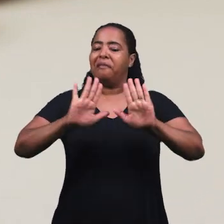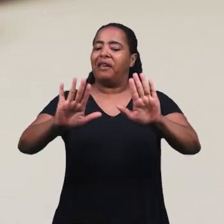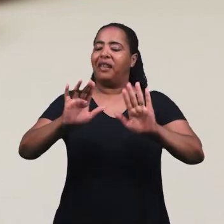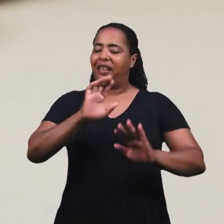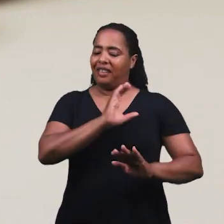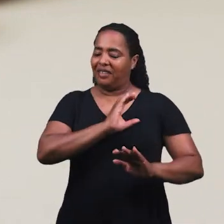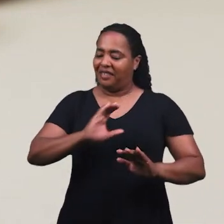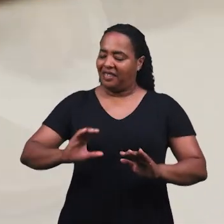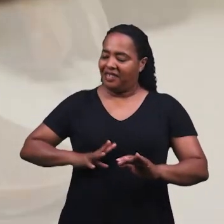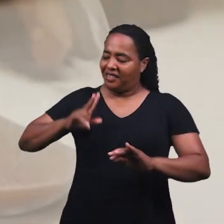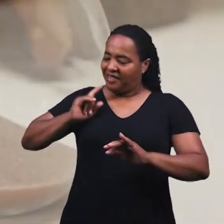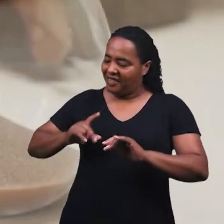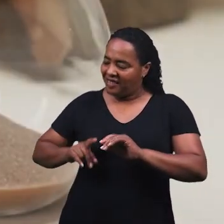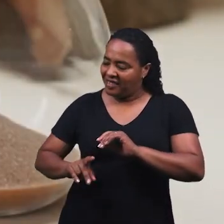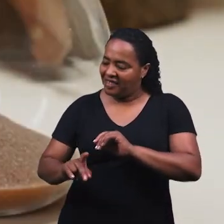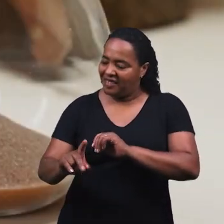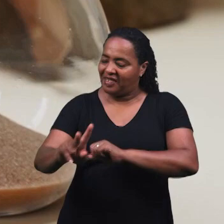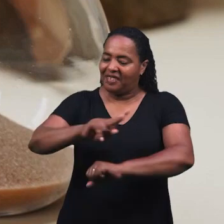Rocha